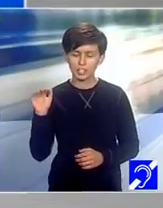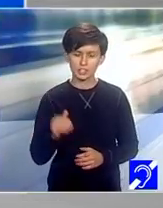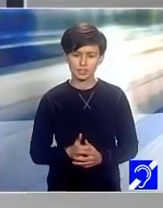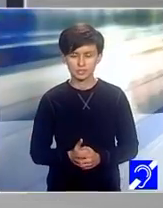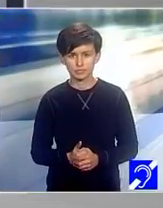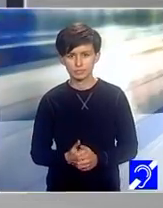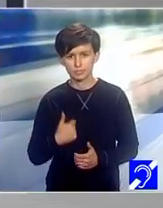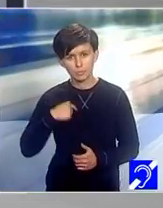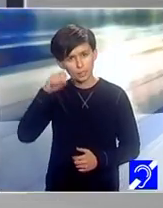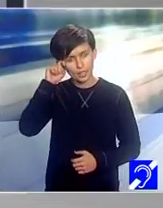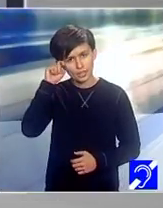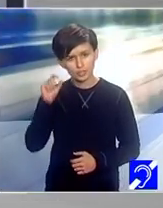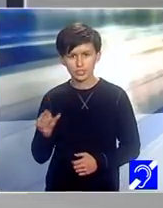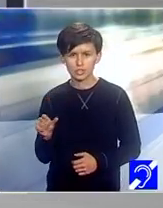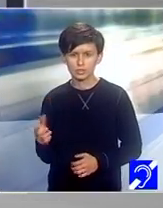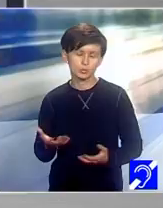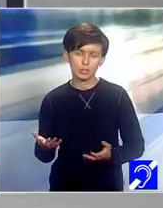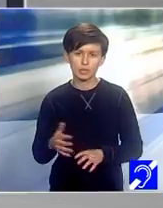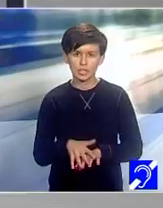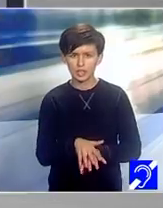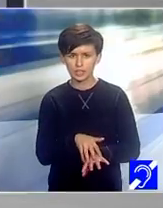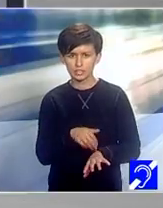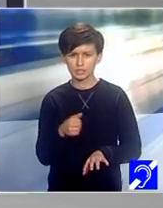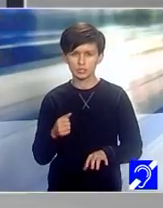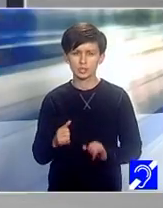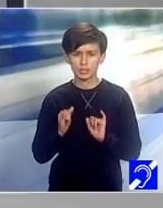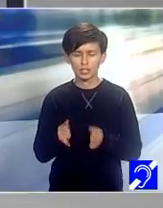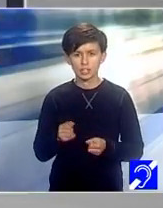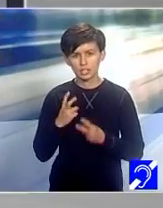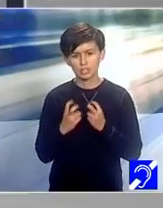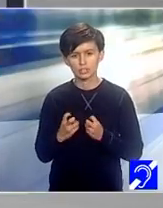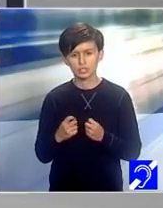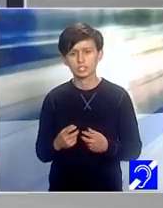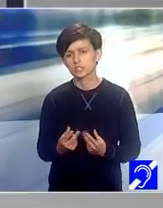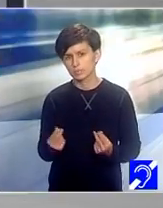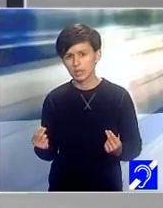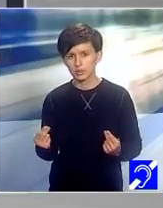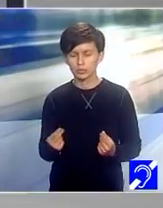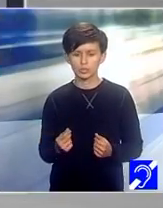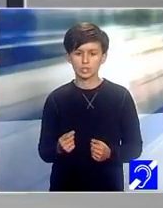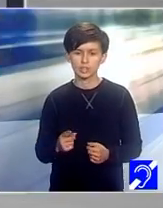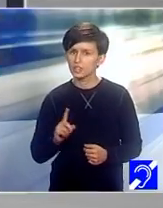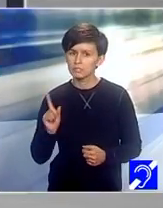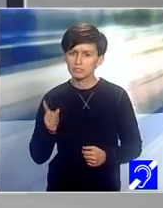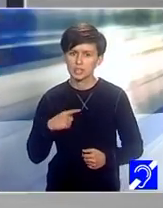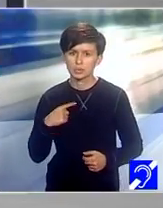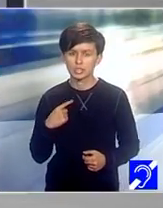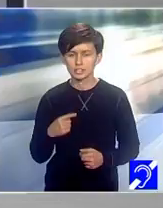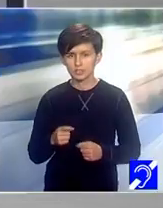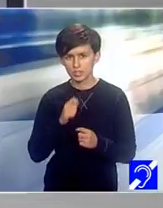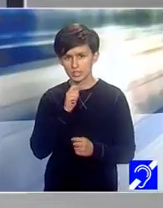Păi cred că un subiect pe care îl simțim, ale căror consecințe le simțim tot mai mult și nu trebuie să fii ziarist să le simți, trebuie să fii clujan